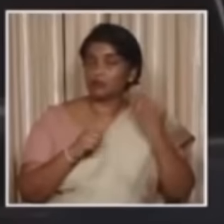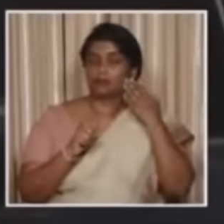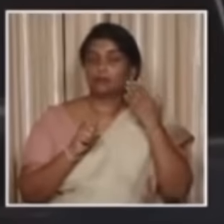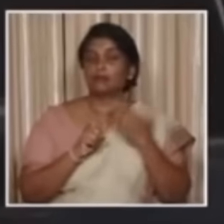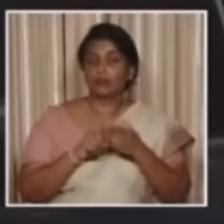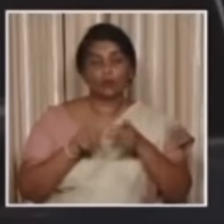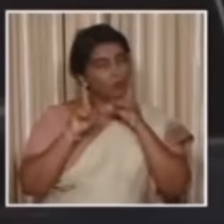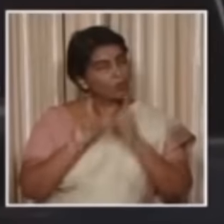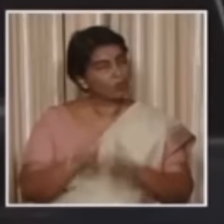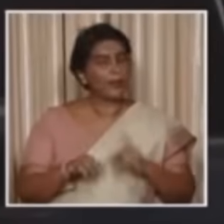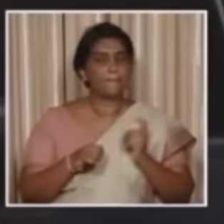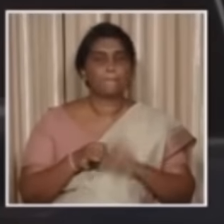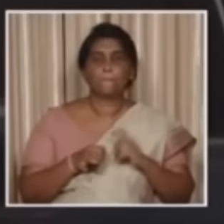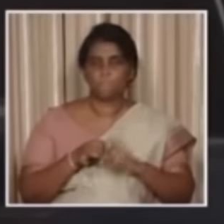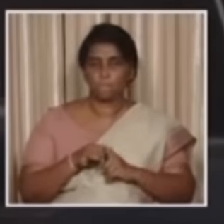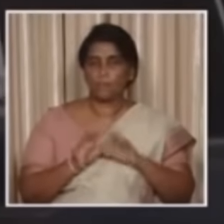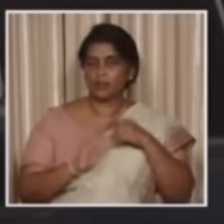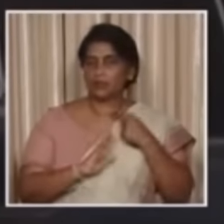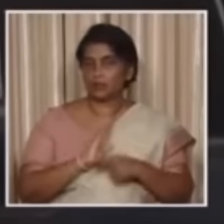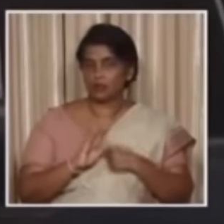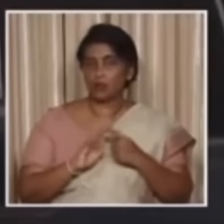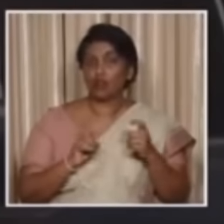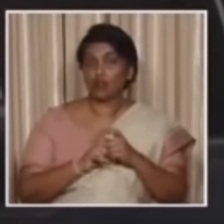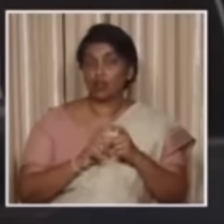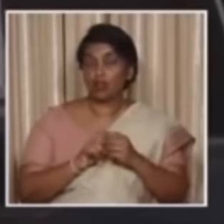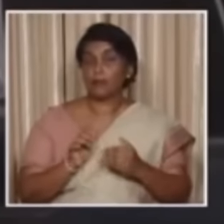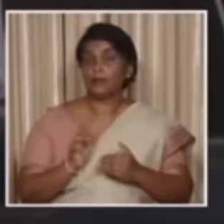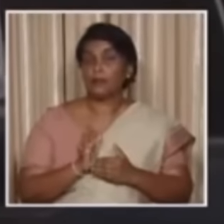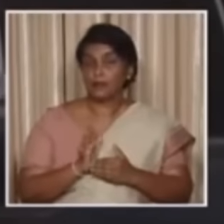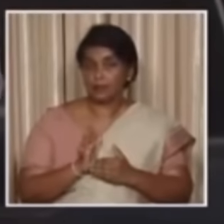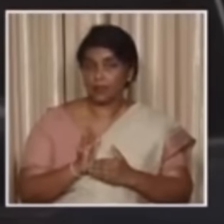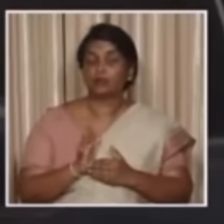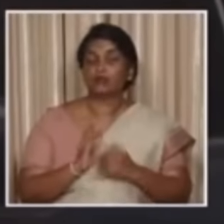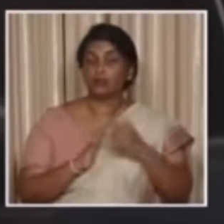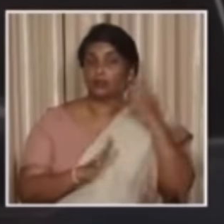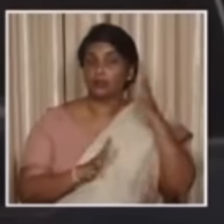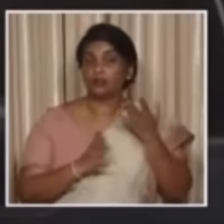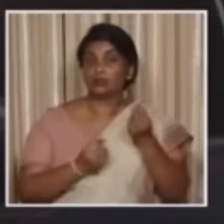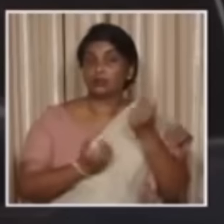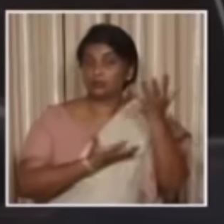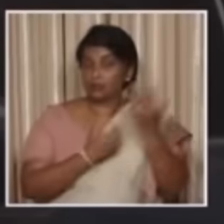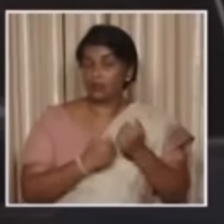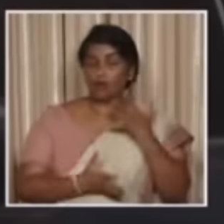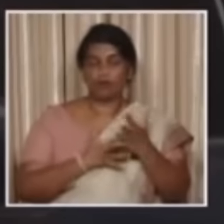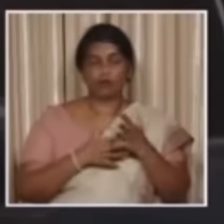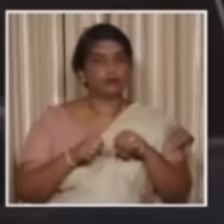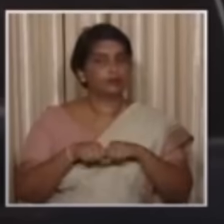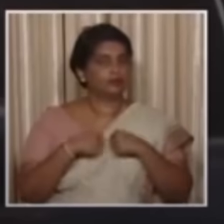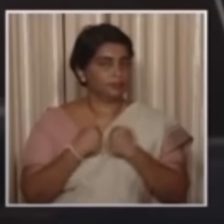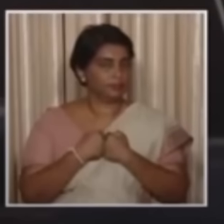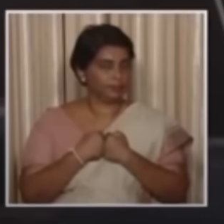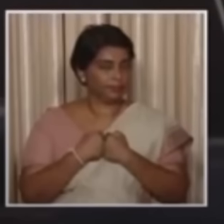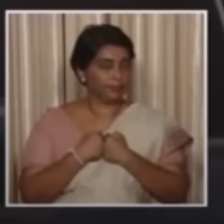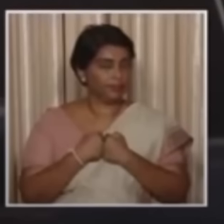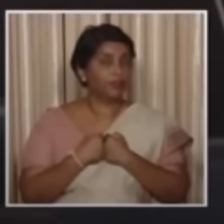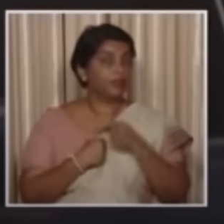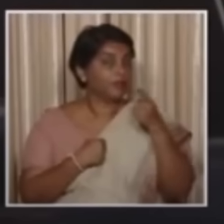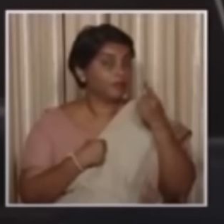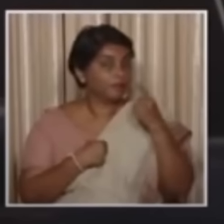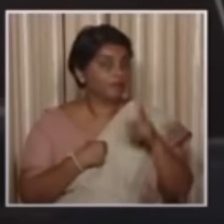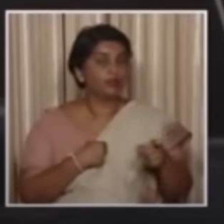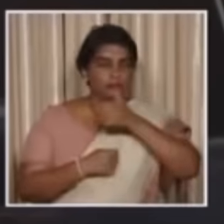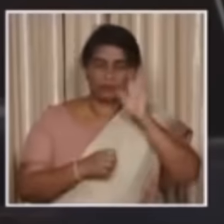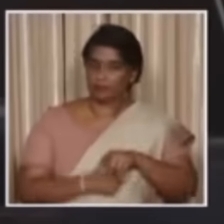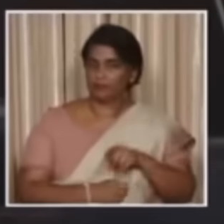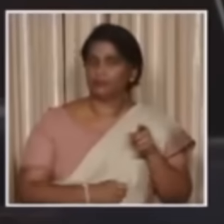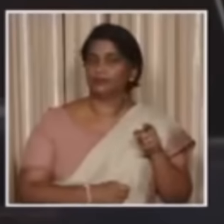මේ වගේම ප්‍රශ්නයක් තියෙන රටේ. ඩොලර් මිලියන ගණන් ජාත්‍යන්තර සල්ලි එන තැනක් තමයි ෆුට්බෝල් ෆෙඩරේෂන් එක. ඒ නිසාම ඒක දූෂණය